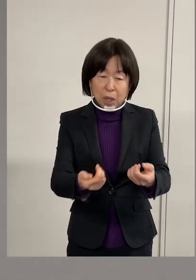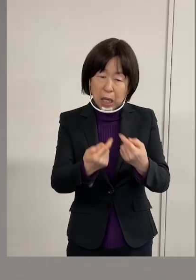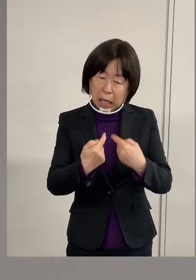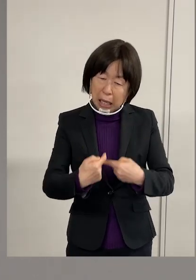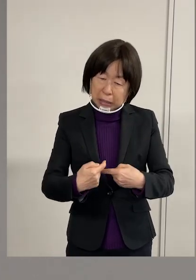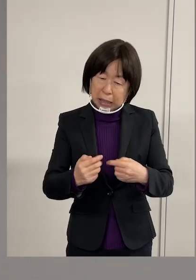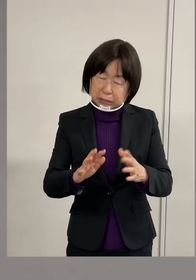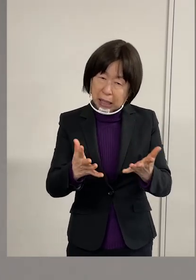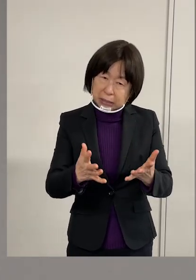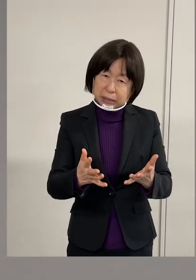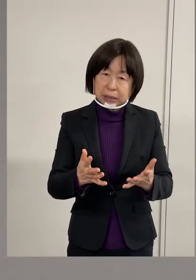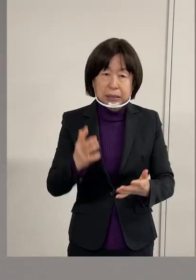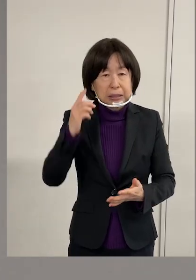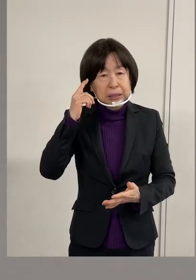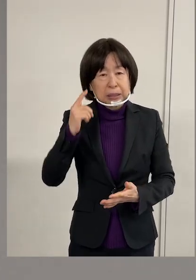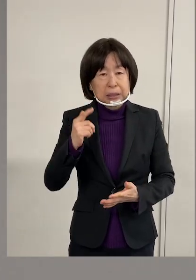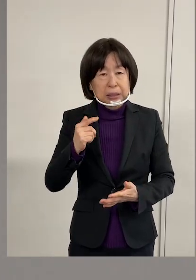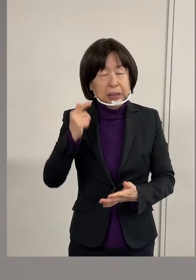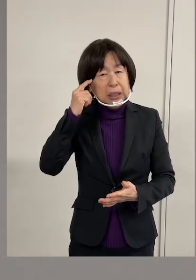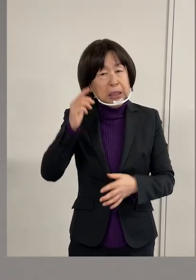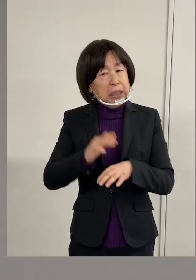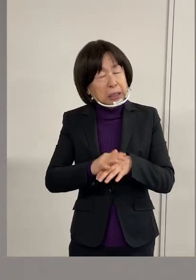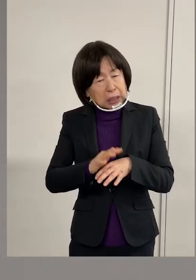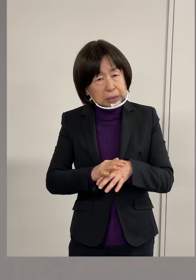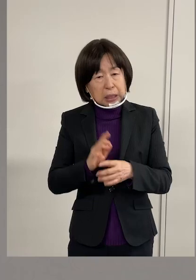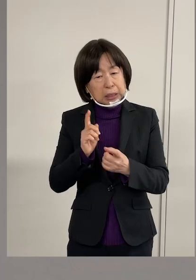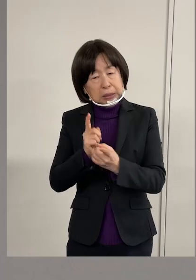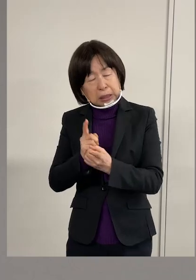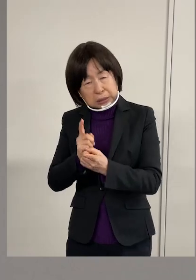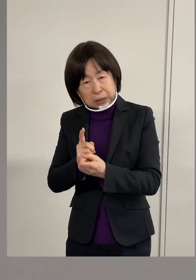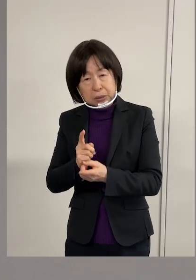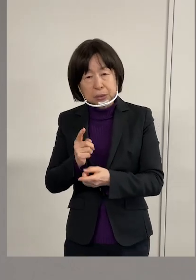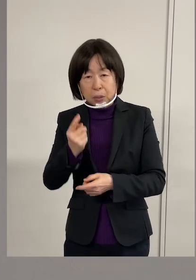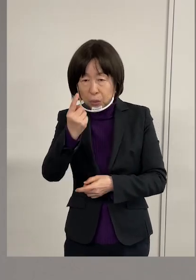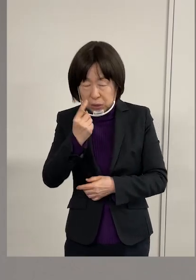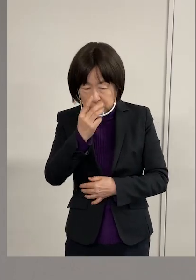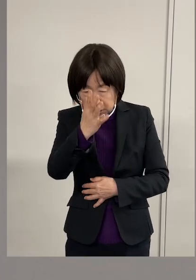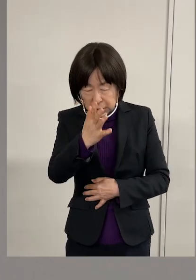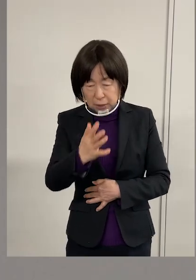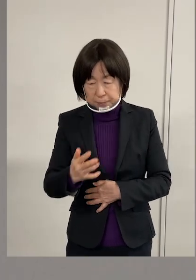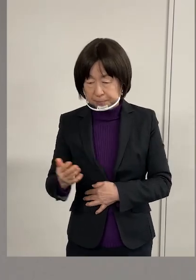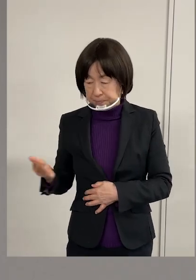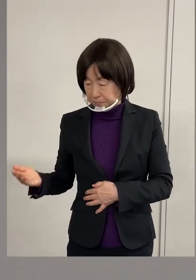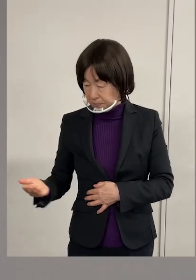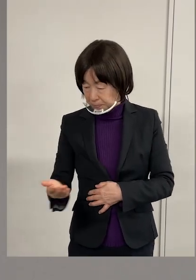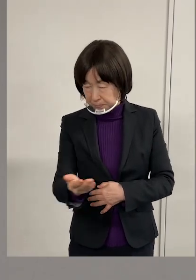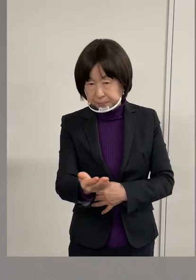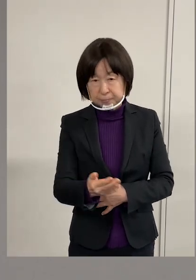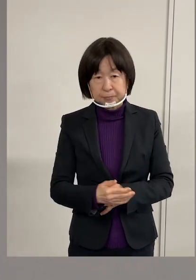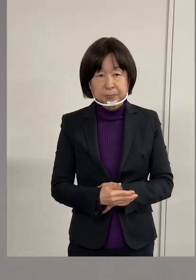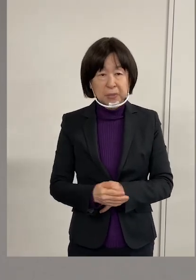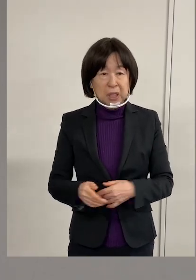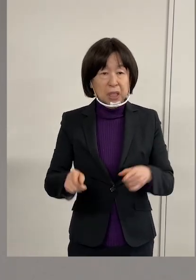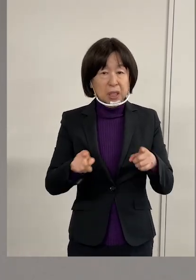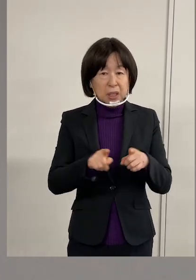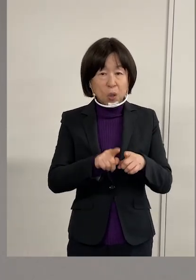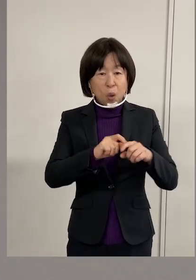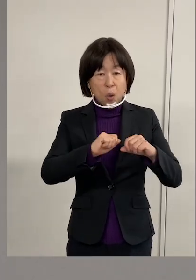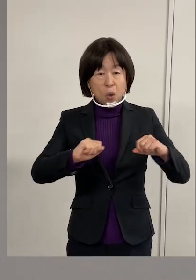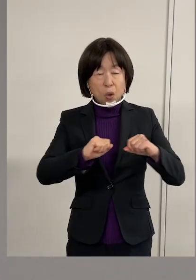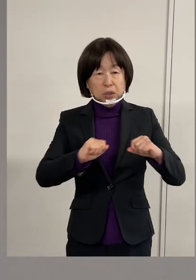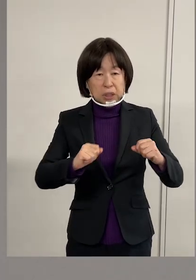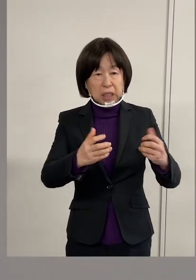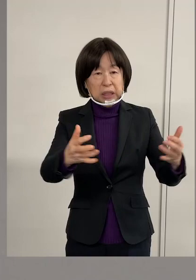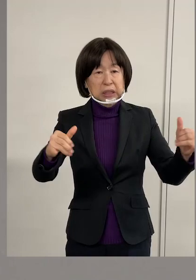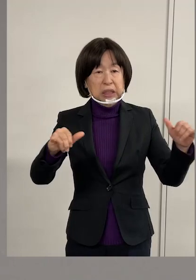ようにお考えか、それからどのように対策を取れるのか教えてください。 共生社会についてはですね、まあ、団塊の